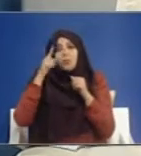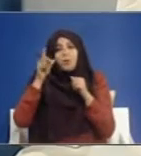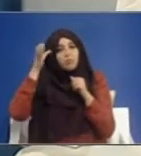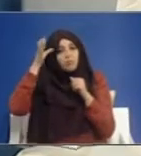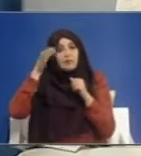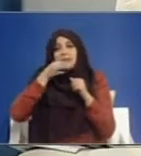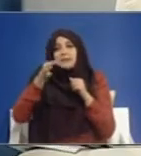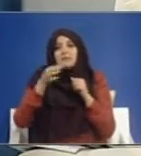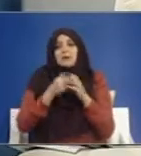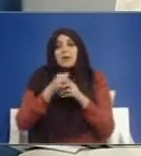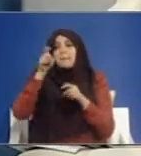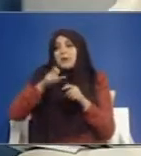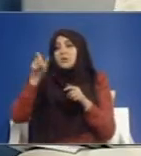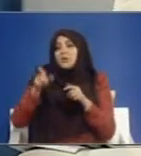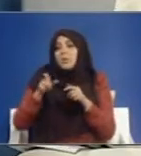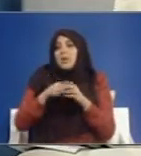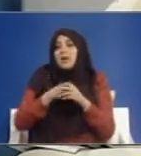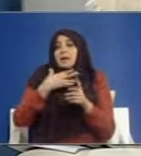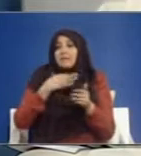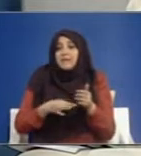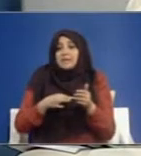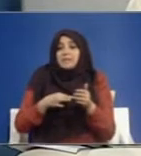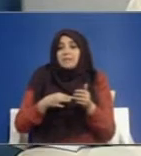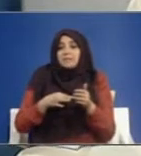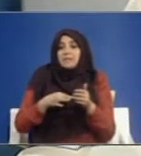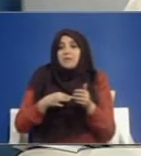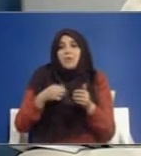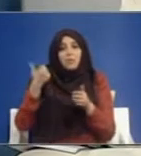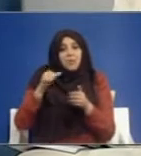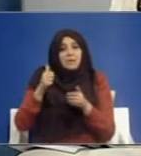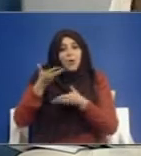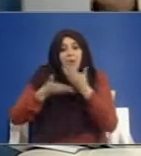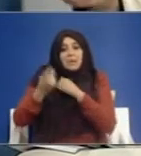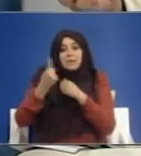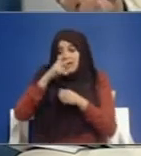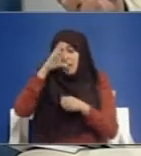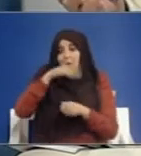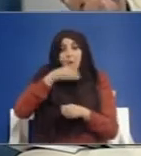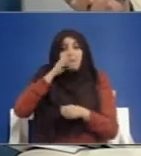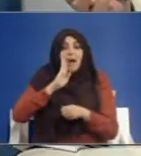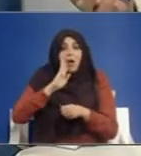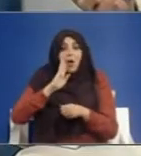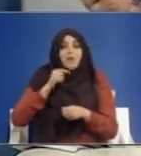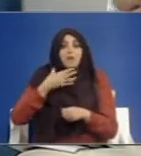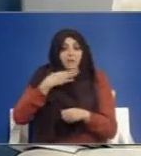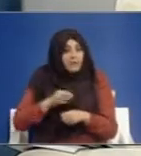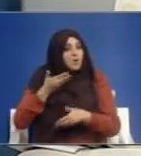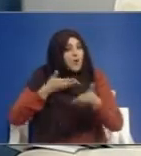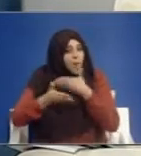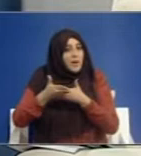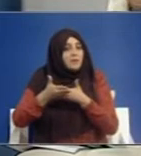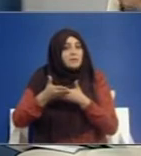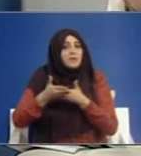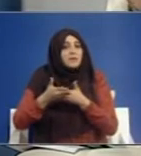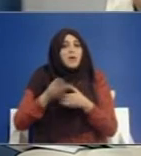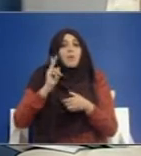سعى، فقالوا الولد من سعي الإنسان. طيب، فمعناها الرسول عزمه قال: إذا مات من آدم انقطع عمله إلا